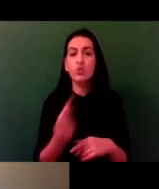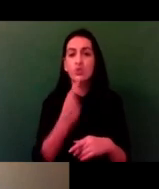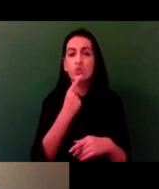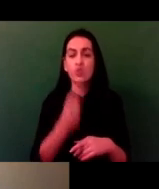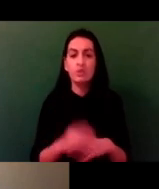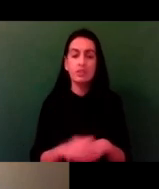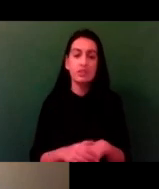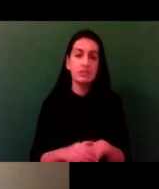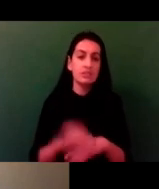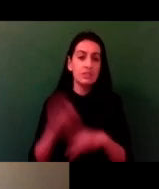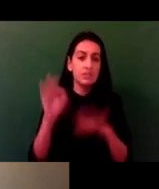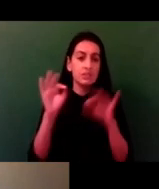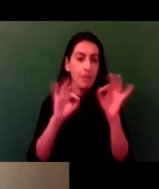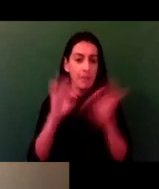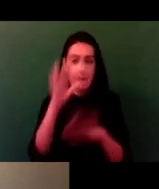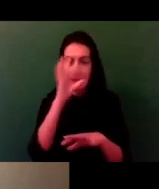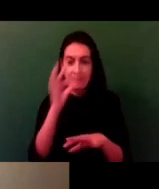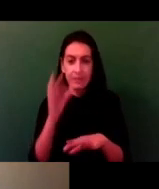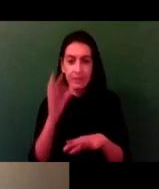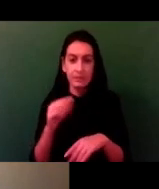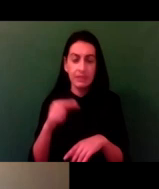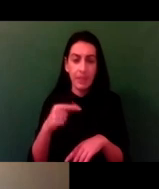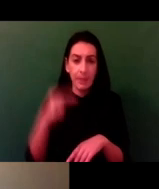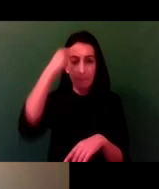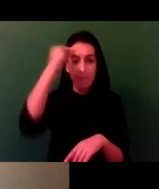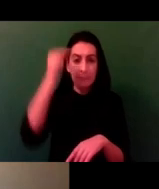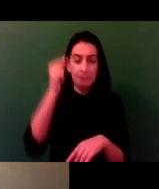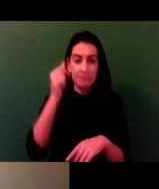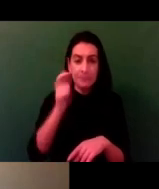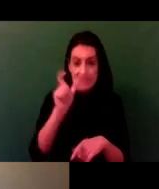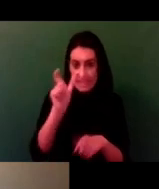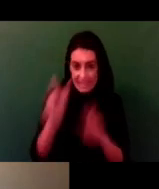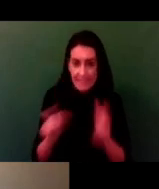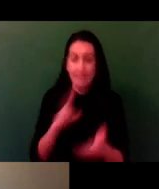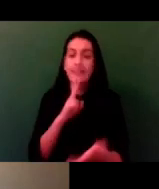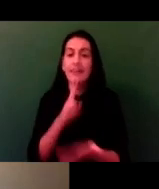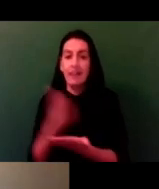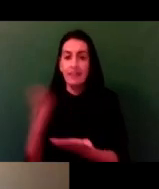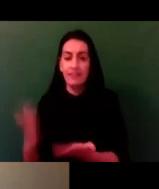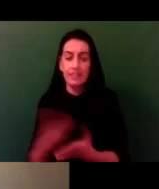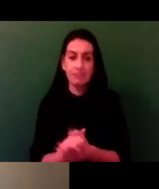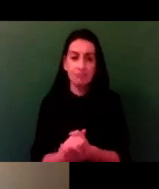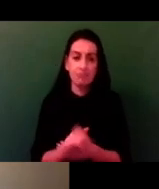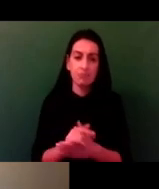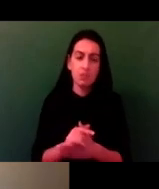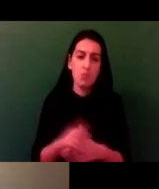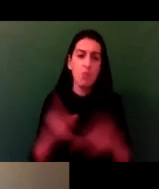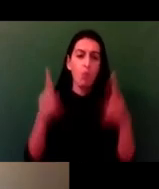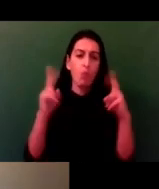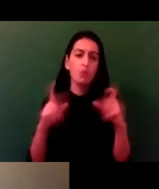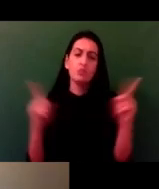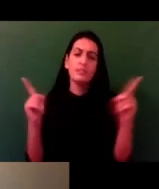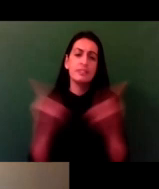adamları karar verir. Öteki türlü olmaz diye o işi kapattılar. Bu yüzden hakikaten bu